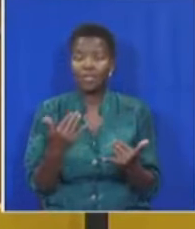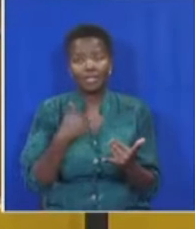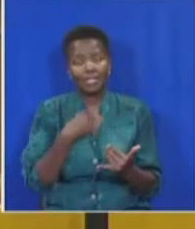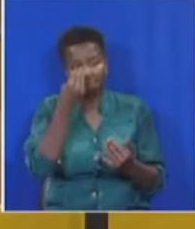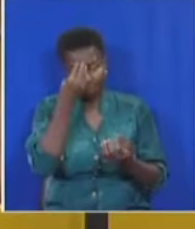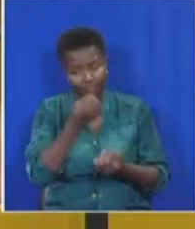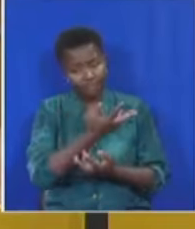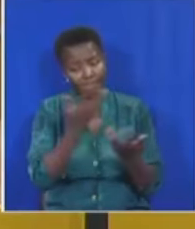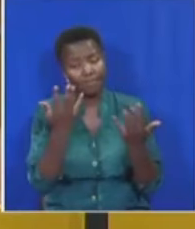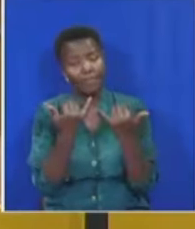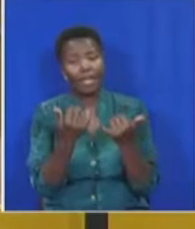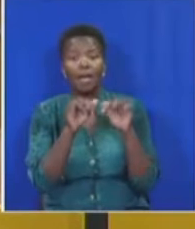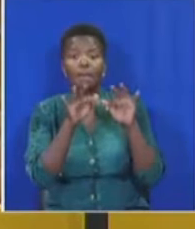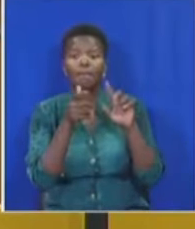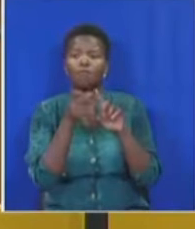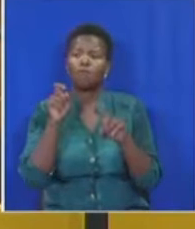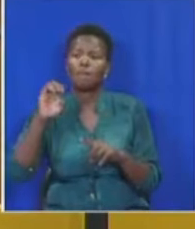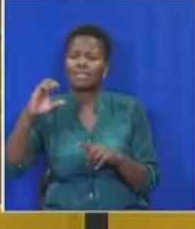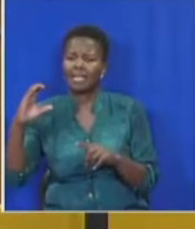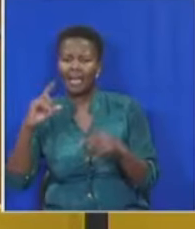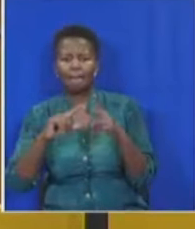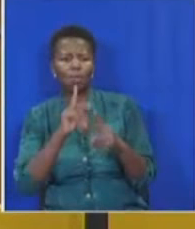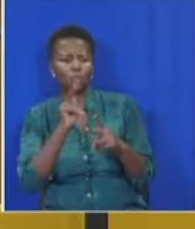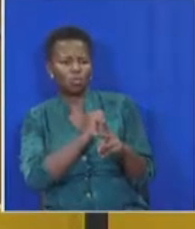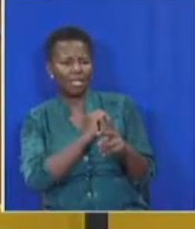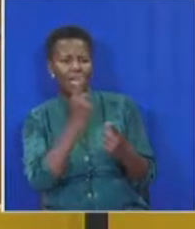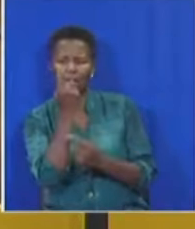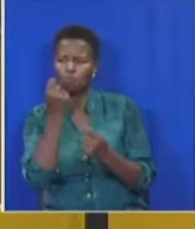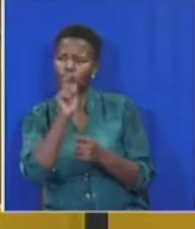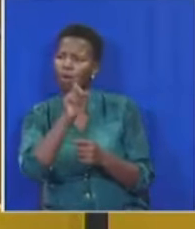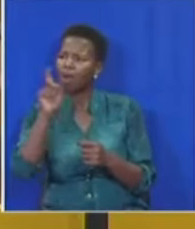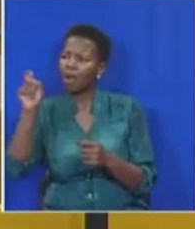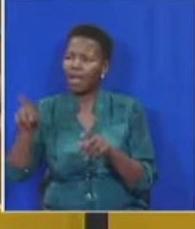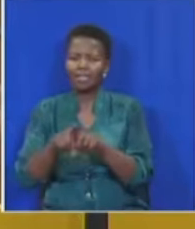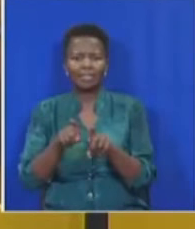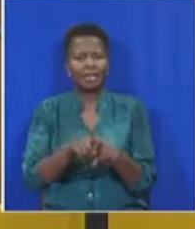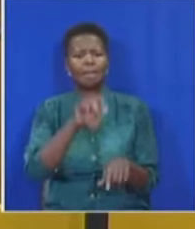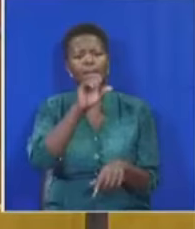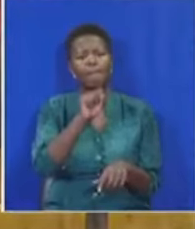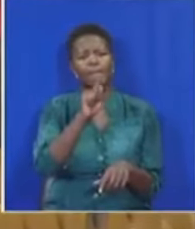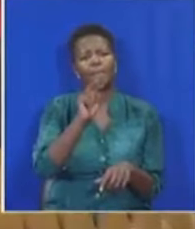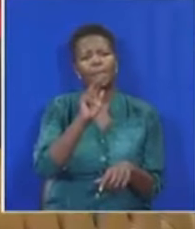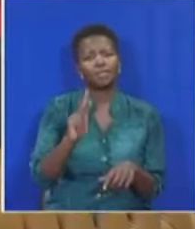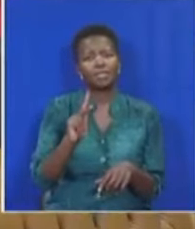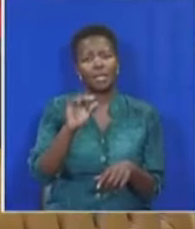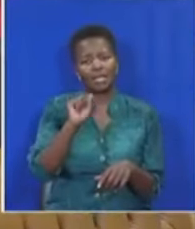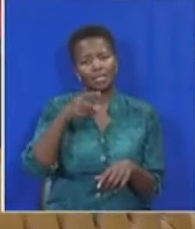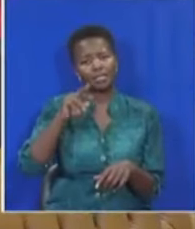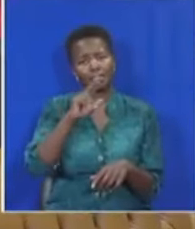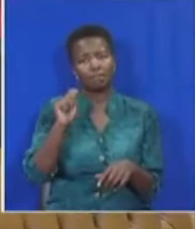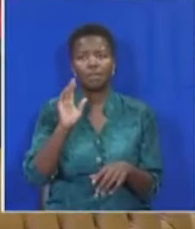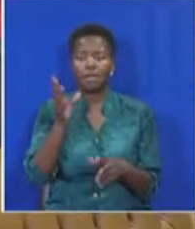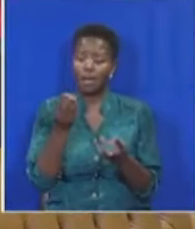kunombanjana nandawoni na noba kusesitekspreite niza kwamkela kutsho laa mlomo